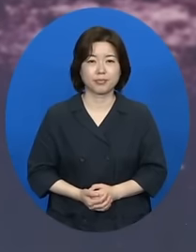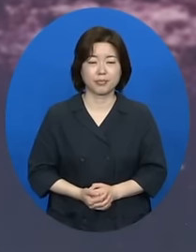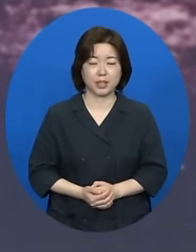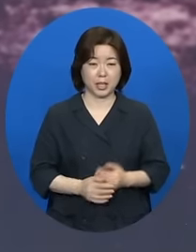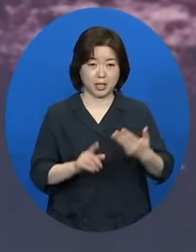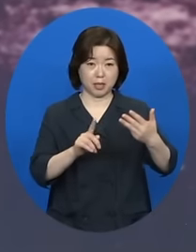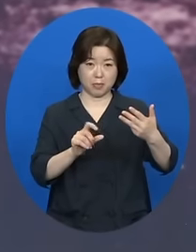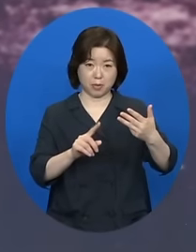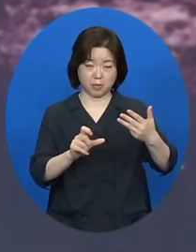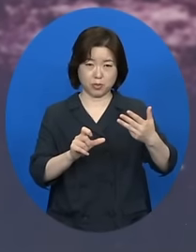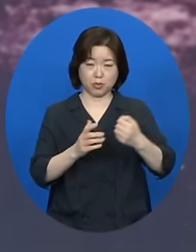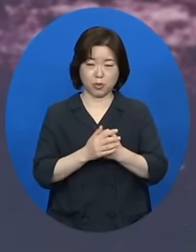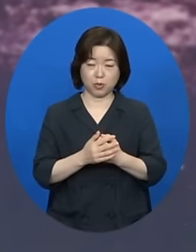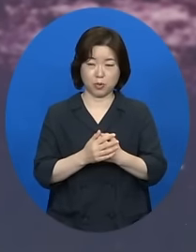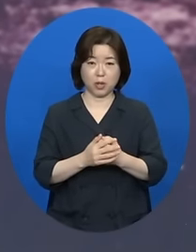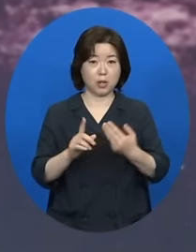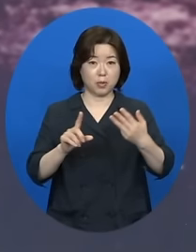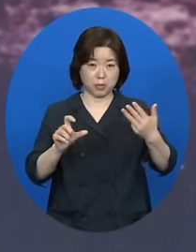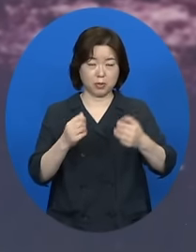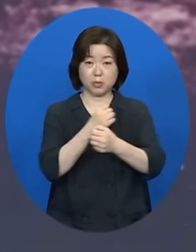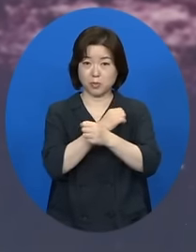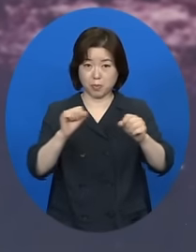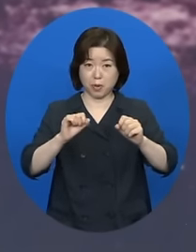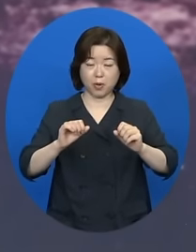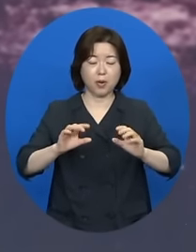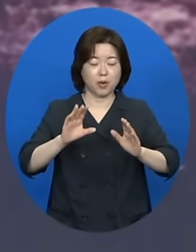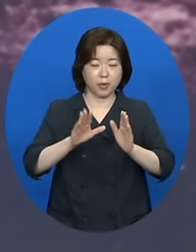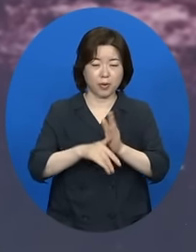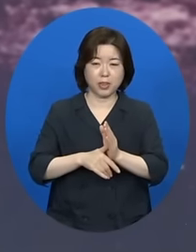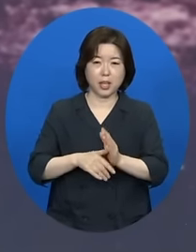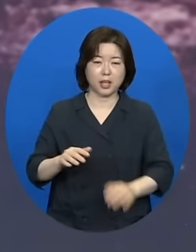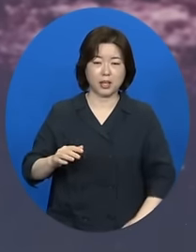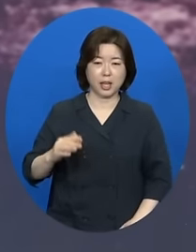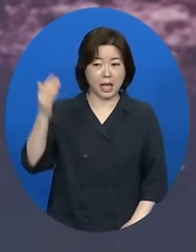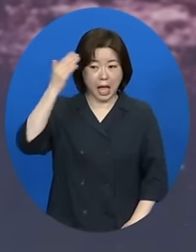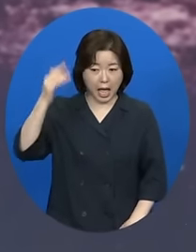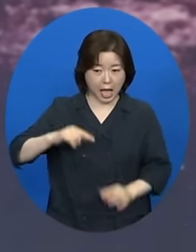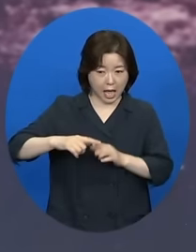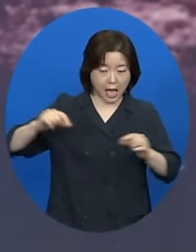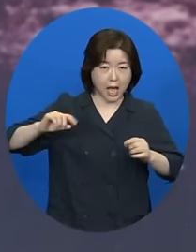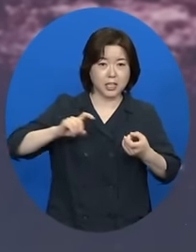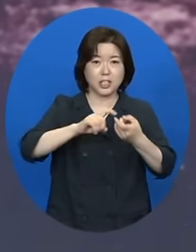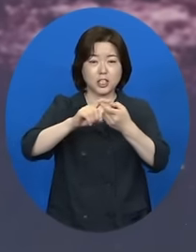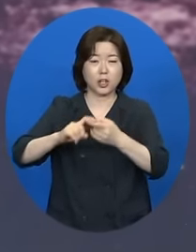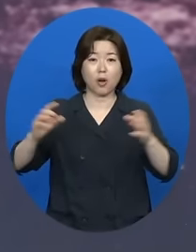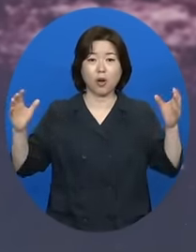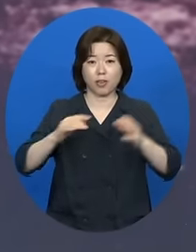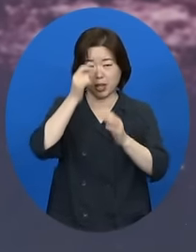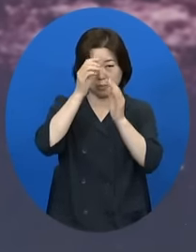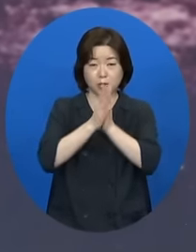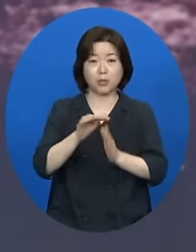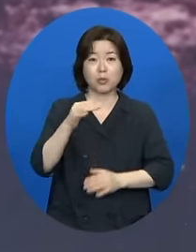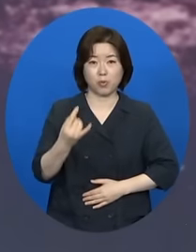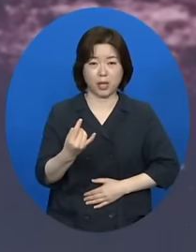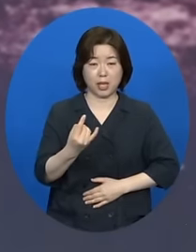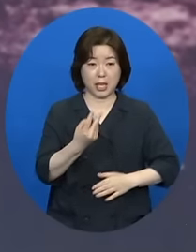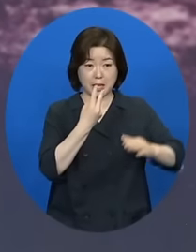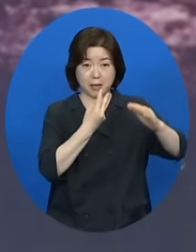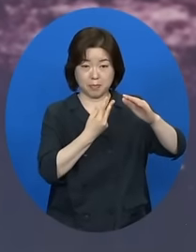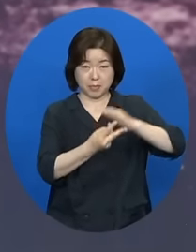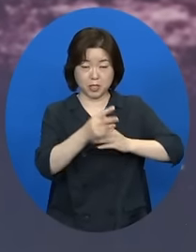8월 15일에 광복절에 하늘 연합기도회가 있었어요. 그 비전센터 2층에서 있었는데 그때